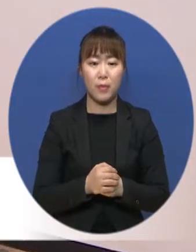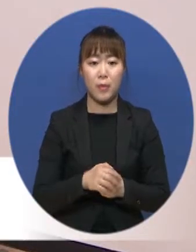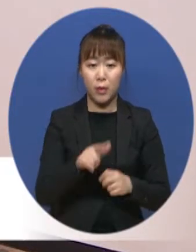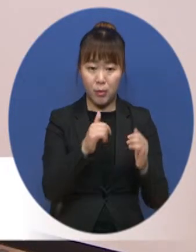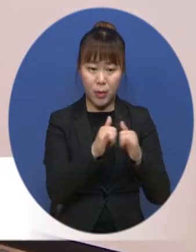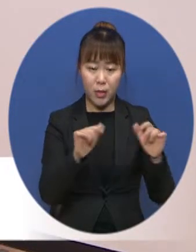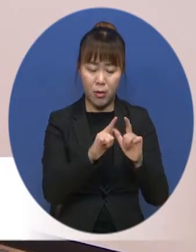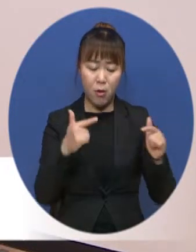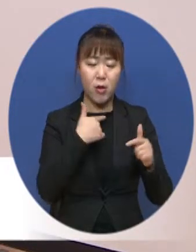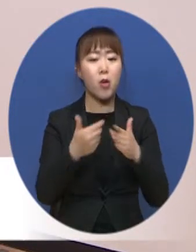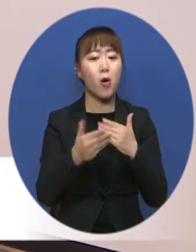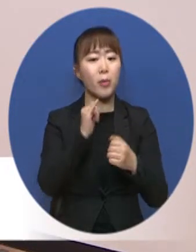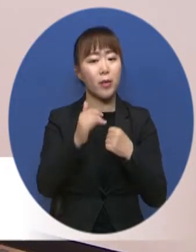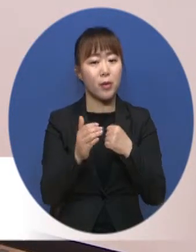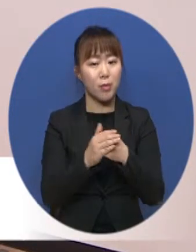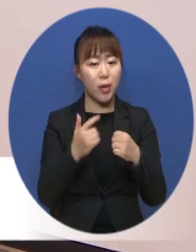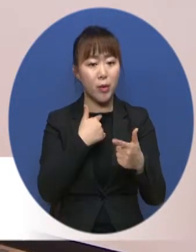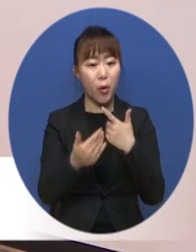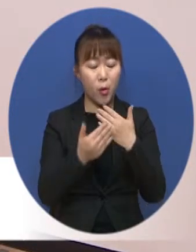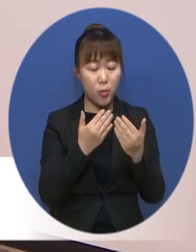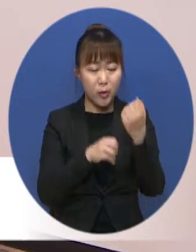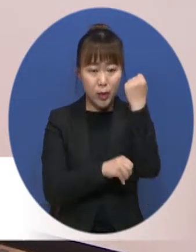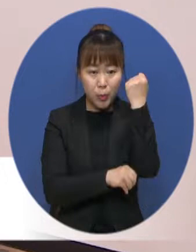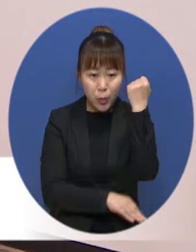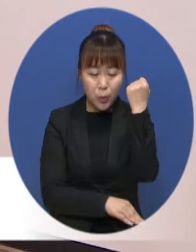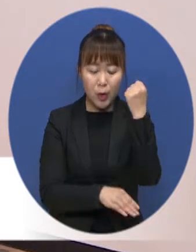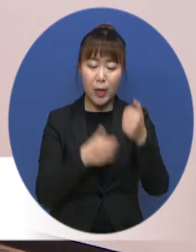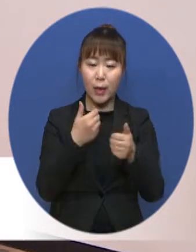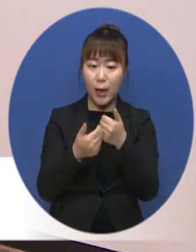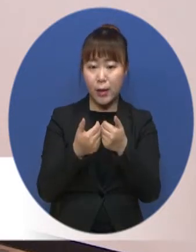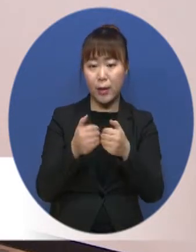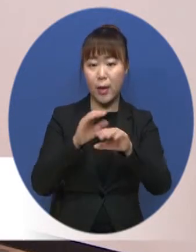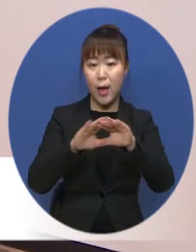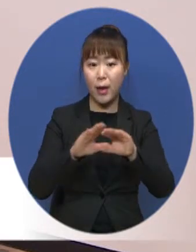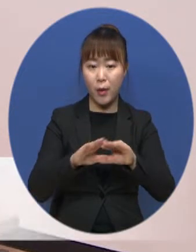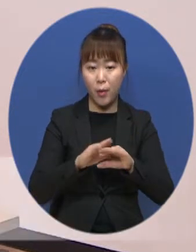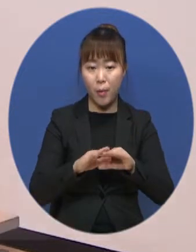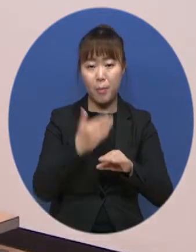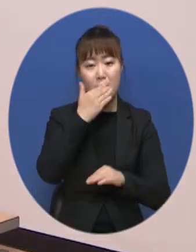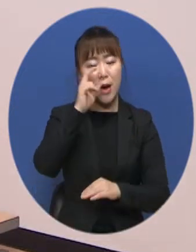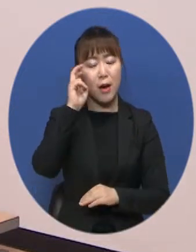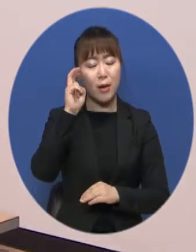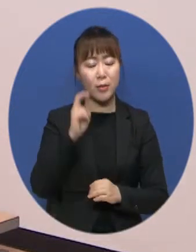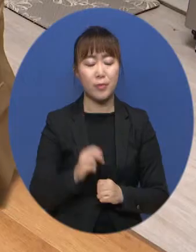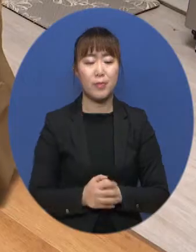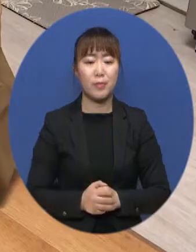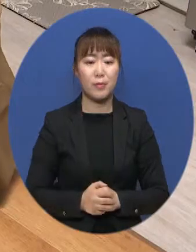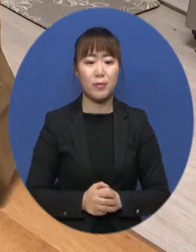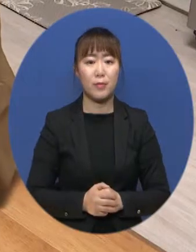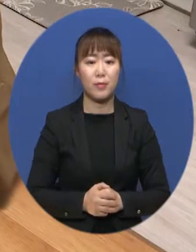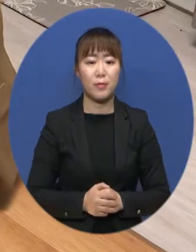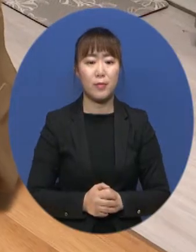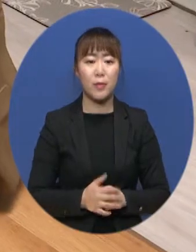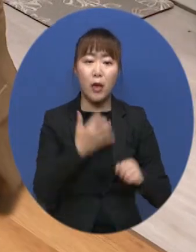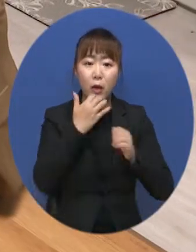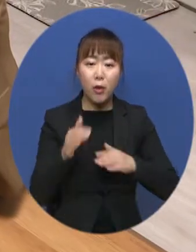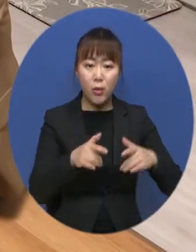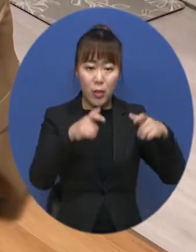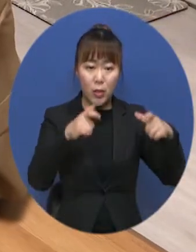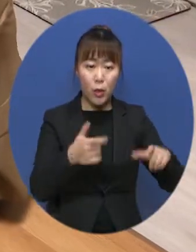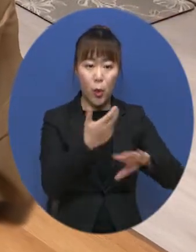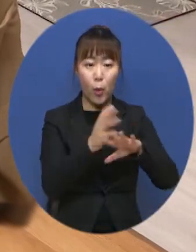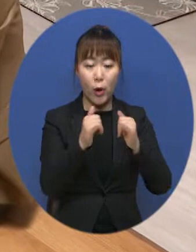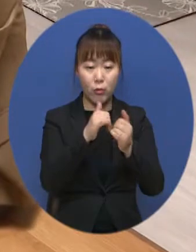현장 경험이 있기 때문에 그 경험을 토대로 이런 그 갈등을 좀 해결할 수 있지 않을까 그렇게 생각합니다. 경기 지역 외국인